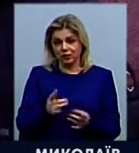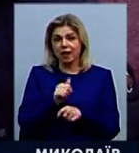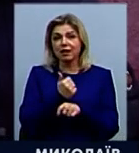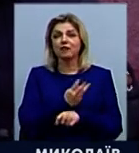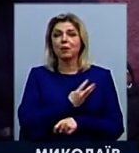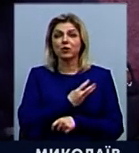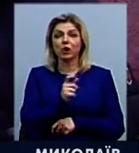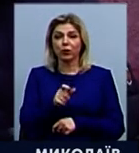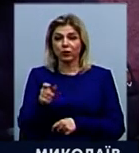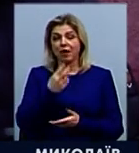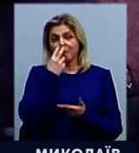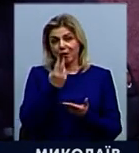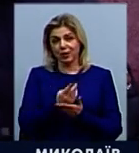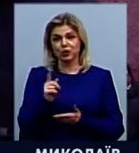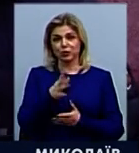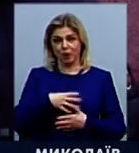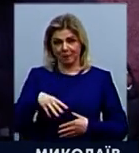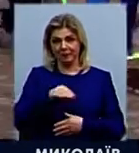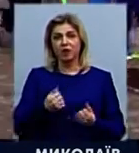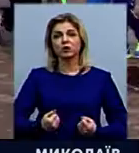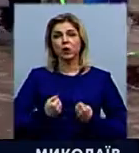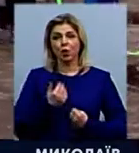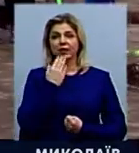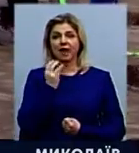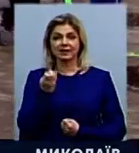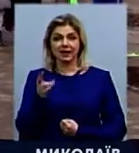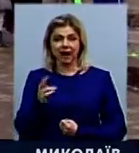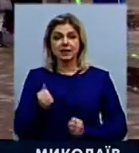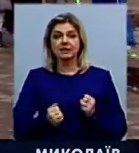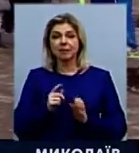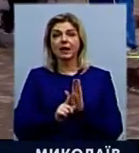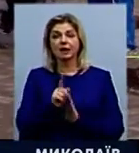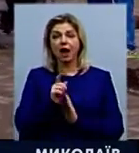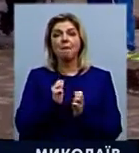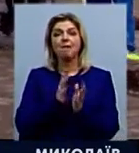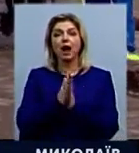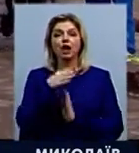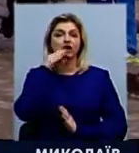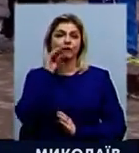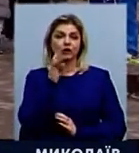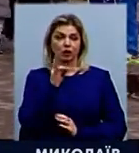людей показати, що ми всі здорова нація. Забіг стартував у сквері Шевченка.